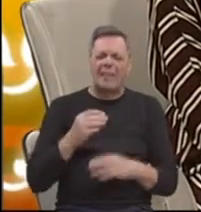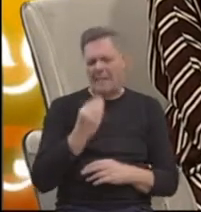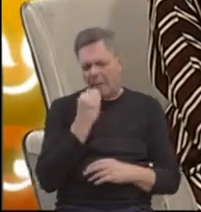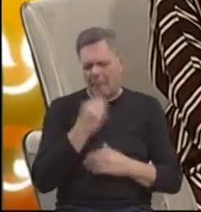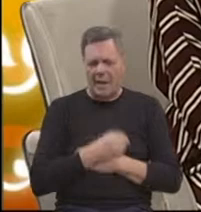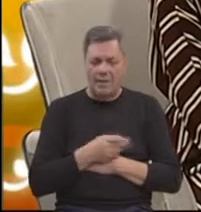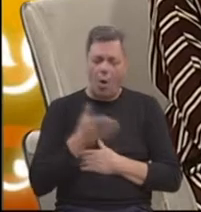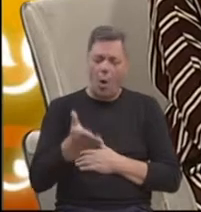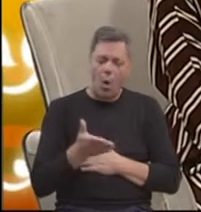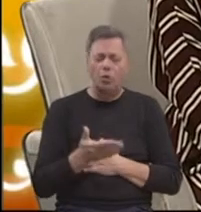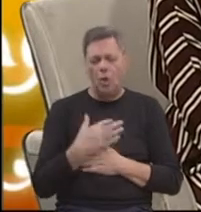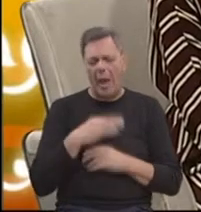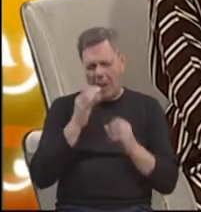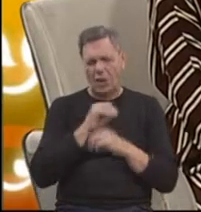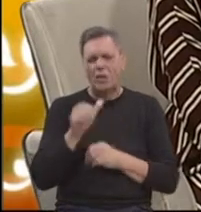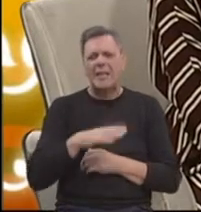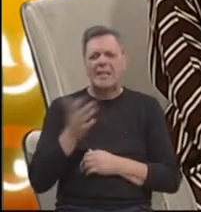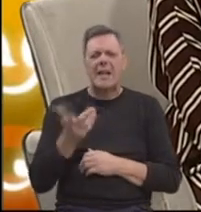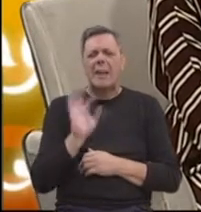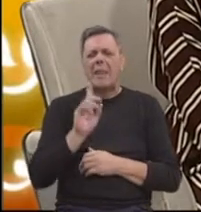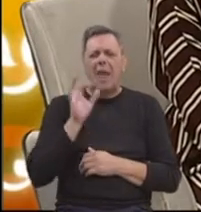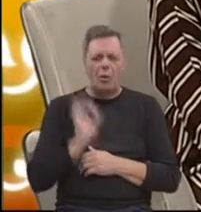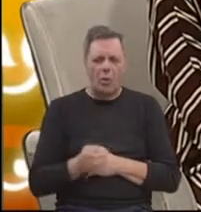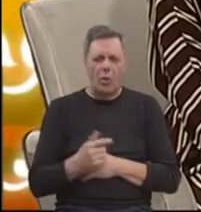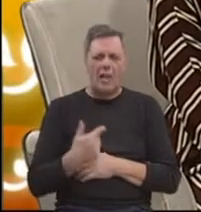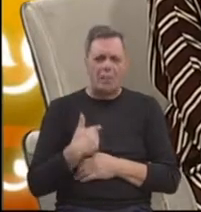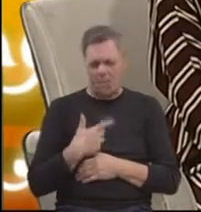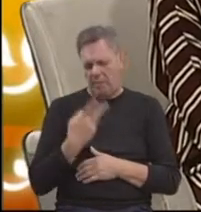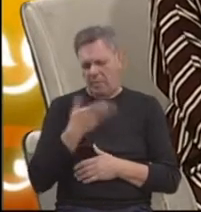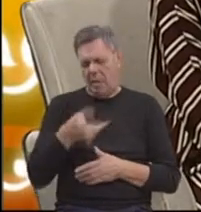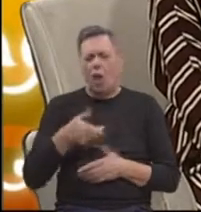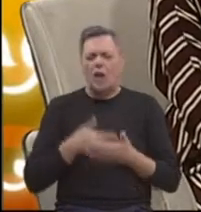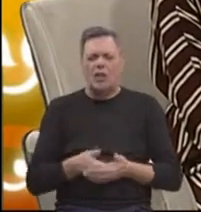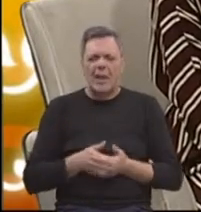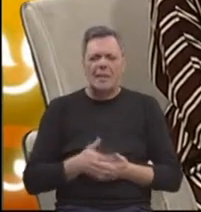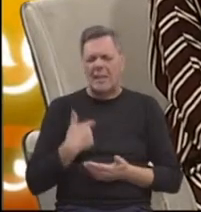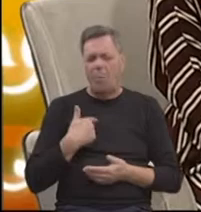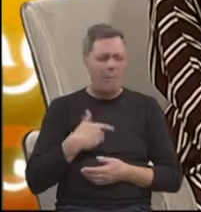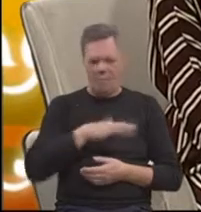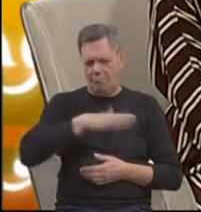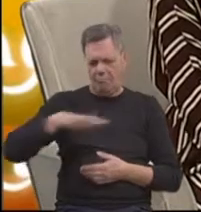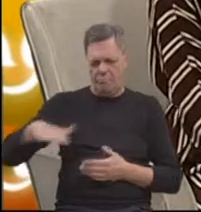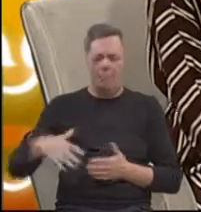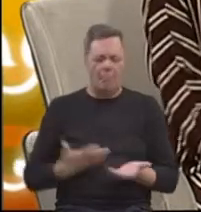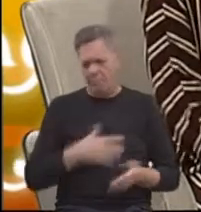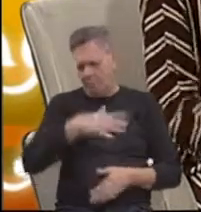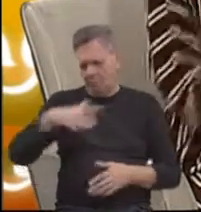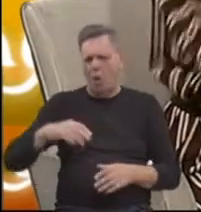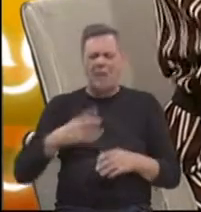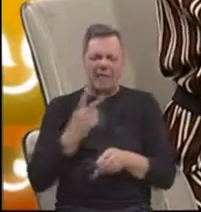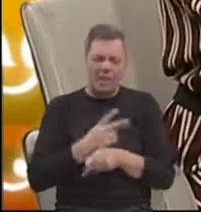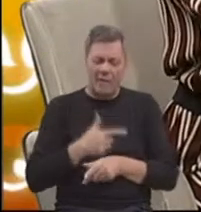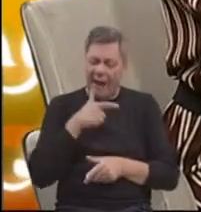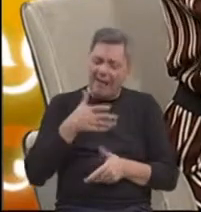namirnice. Ono što jedno, nažalost, s jedne strane nije dobro je da mi smo, činjenica je mediteranska zemlja, ali unatoč toj činjenici da